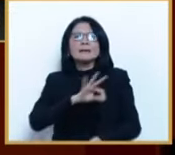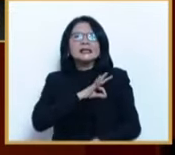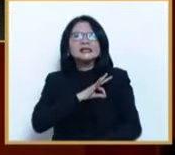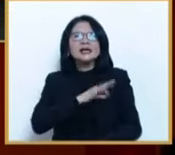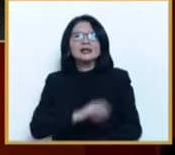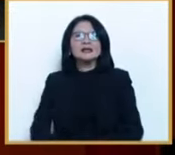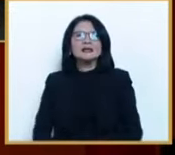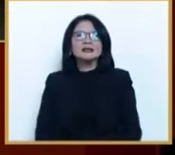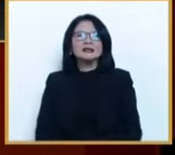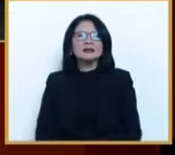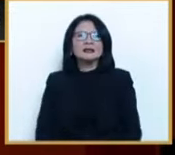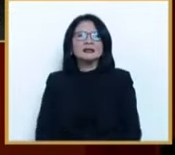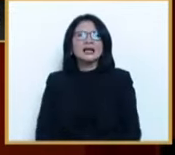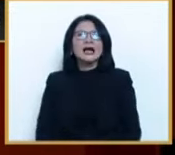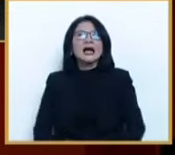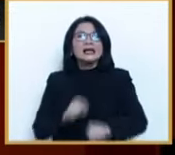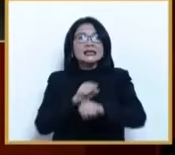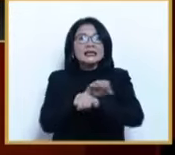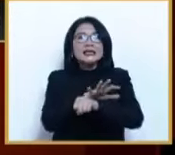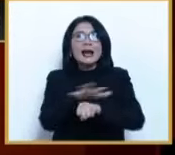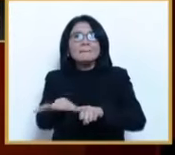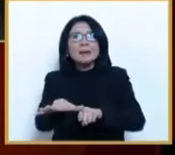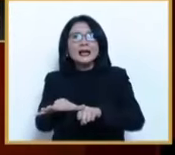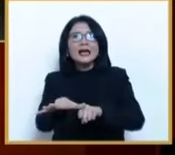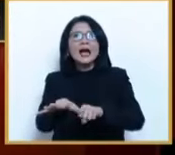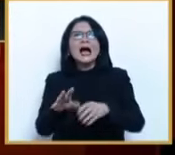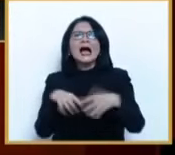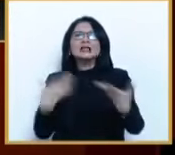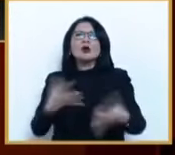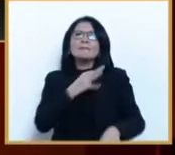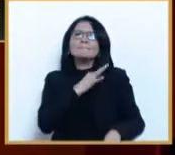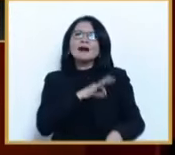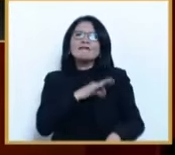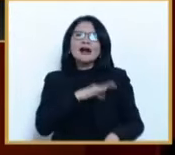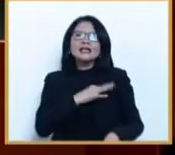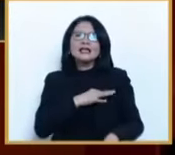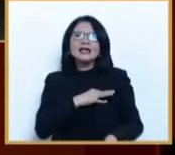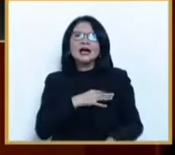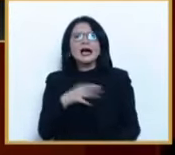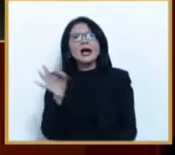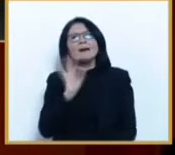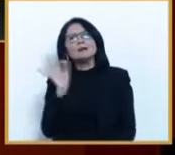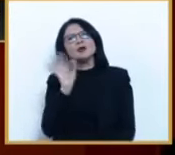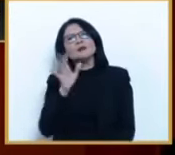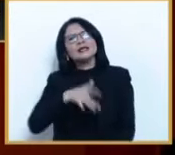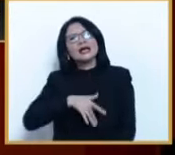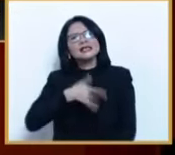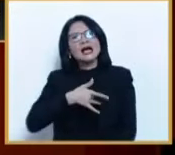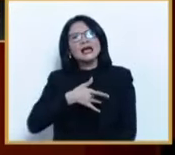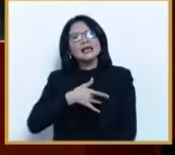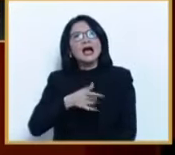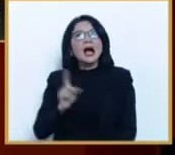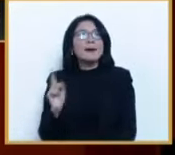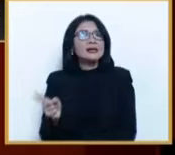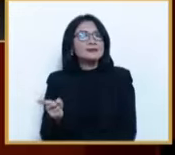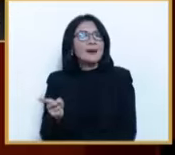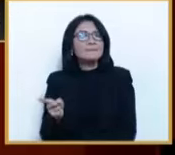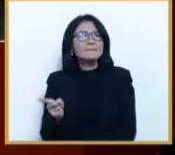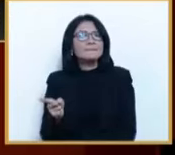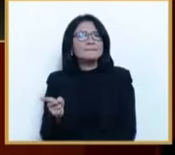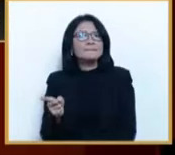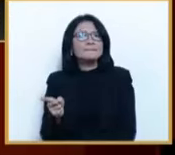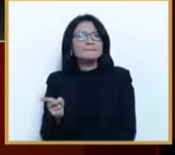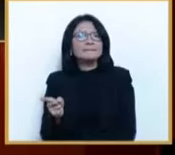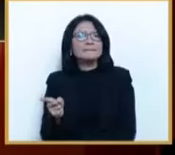sehingga dampaknya atau faedahnya belum bisa kita rasakan Kenapa demikian